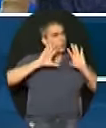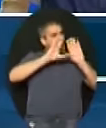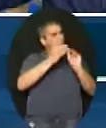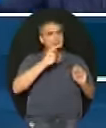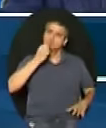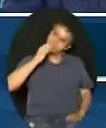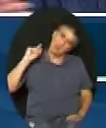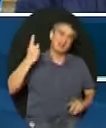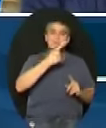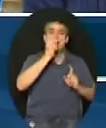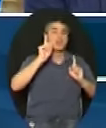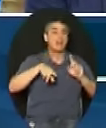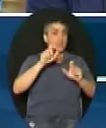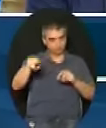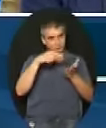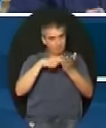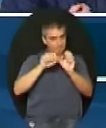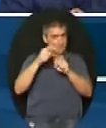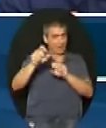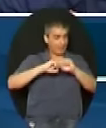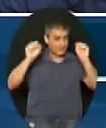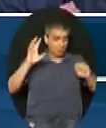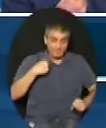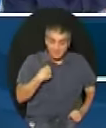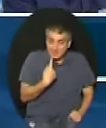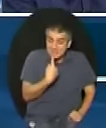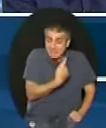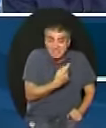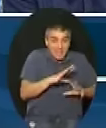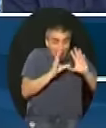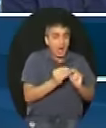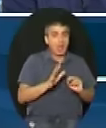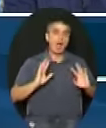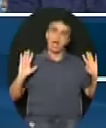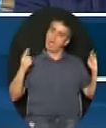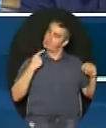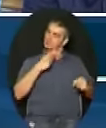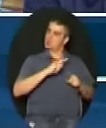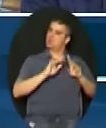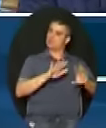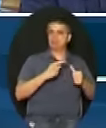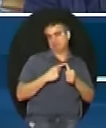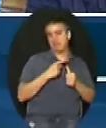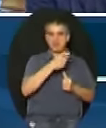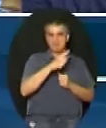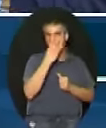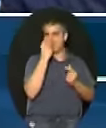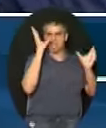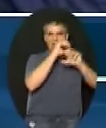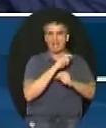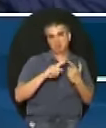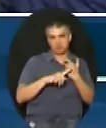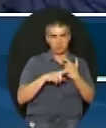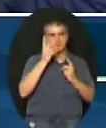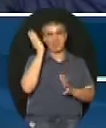מותר להגיד על מאות אלפי אנשים שבגללם היה פיגוע. אבל אם אני אעז לעשות כזו הכללה, יגידו לי, אתה גזען, ואתה חשוך,